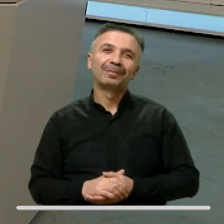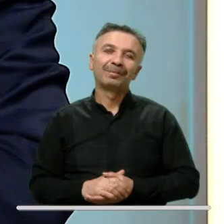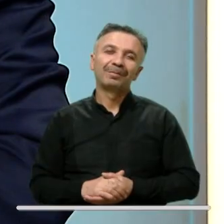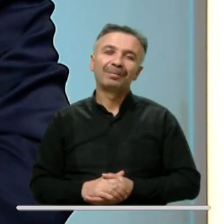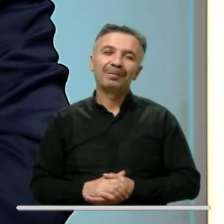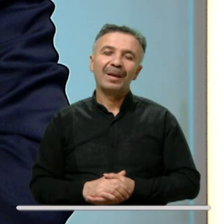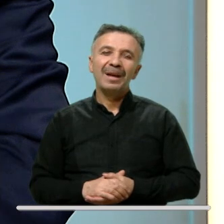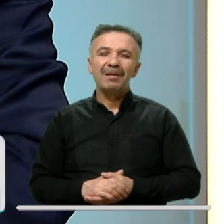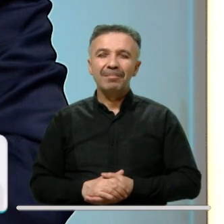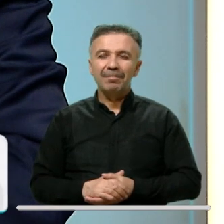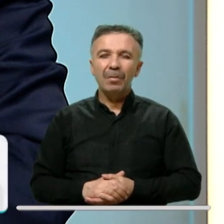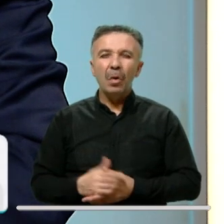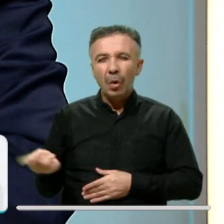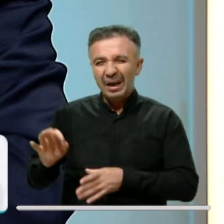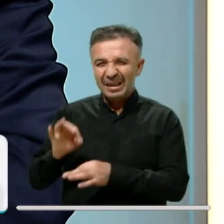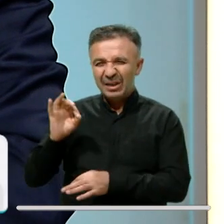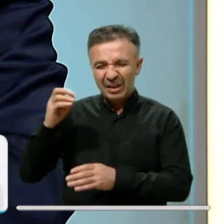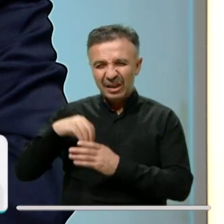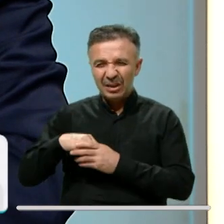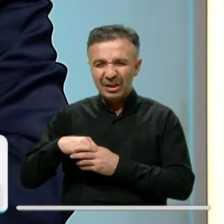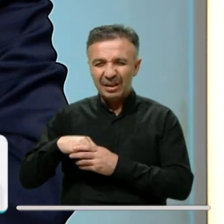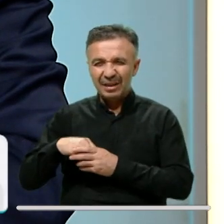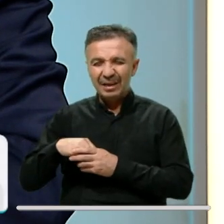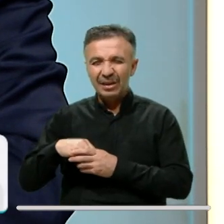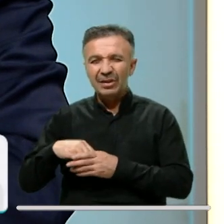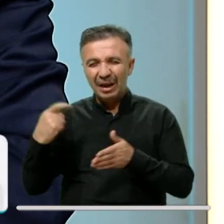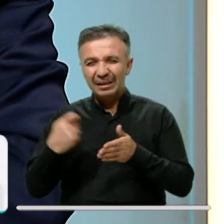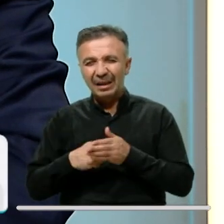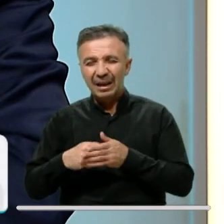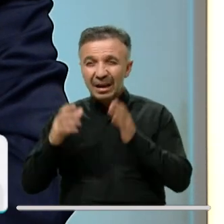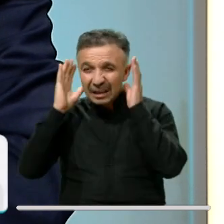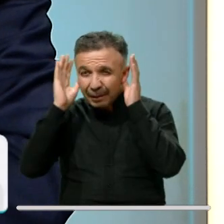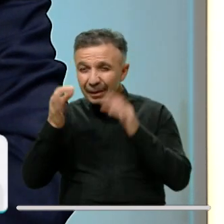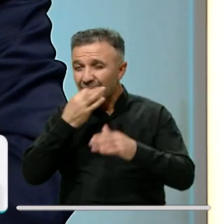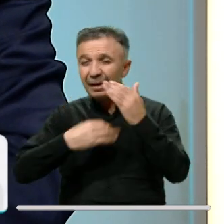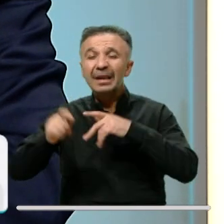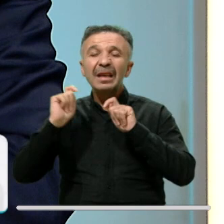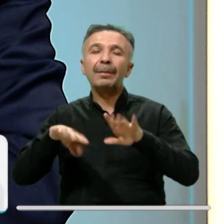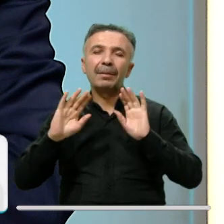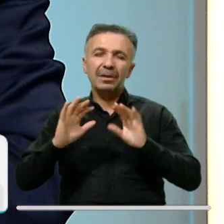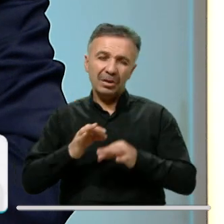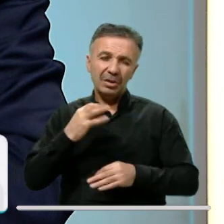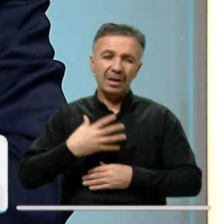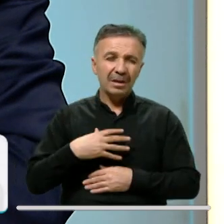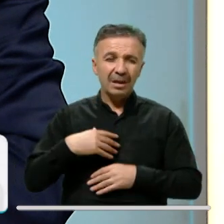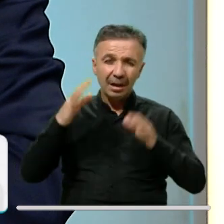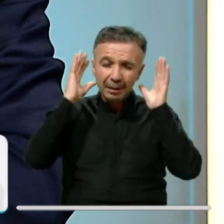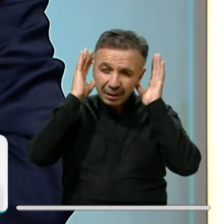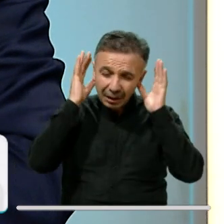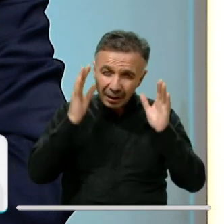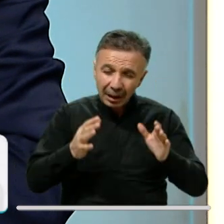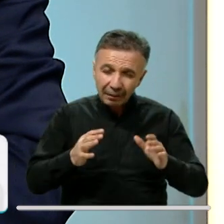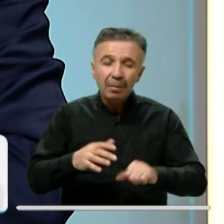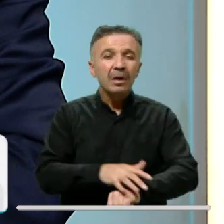defa ölen kişi adına namaza niyet edilerek kılınmaz. Onu söyleyelim. Kişi kendi namazını kılar ve